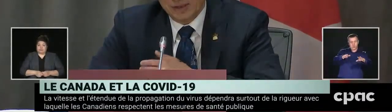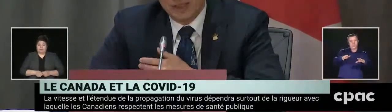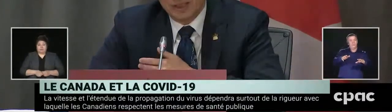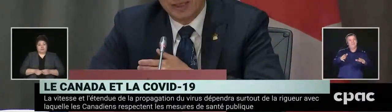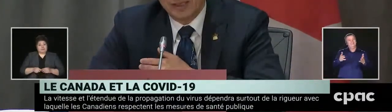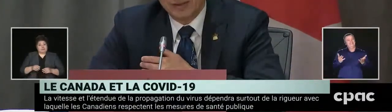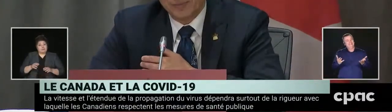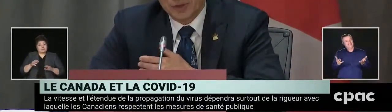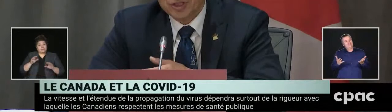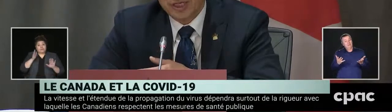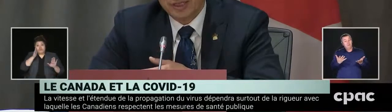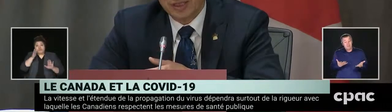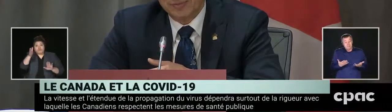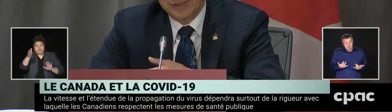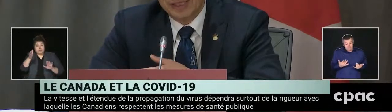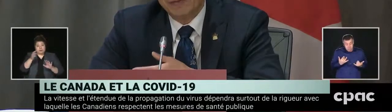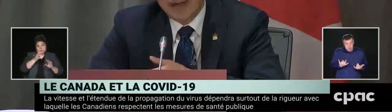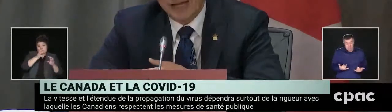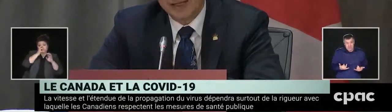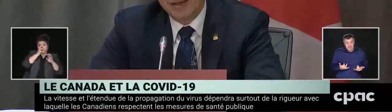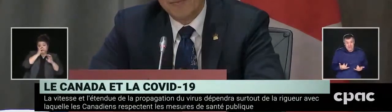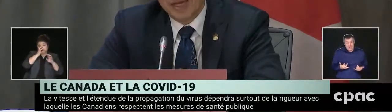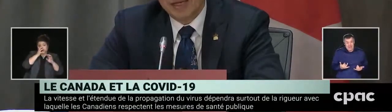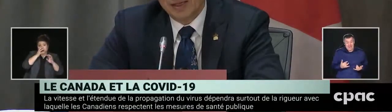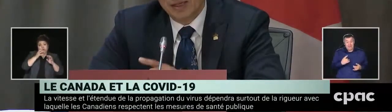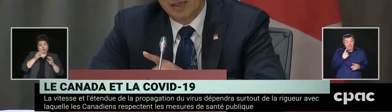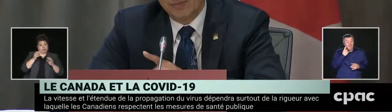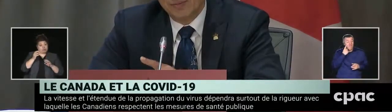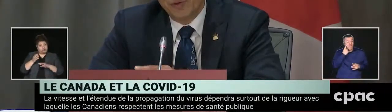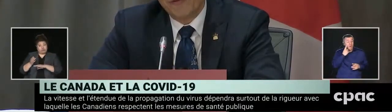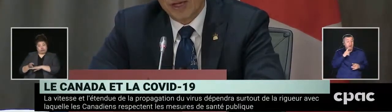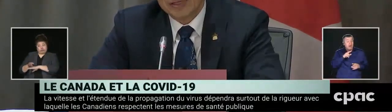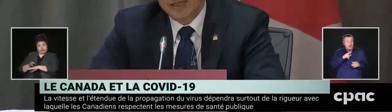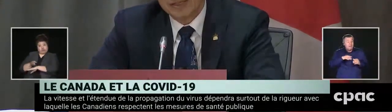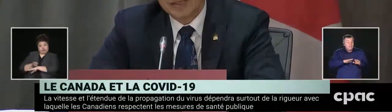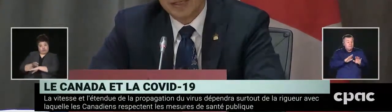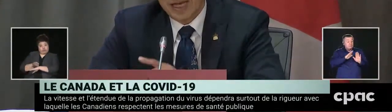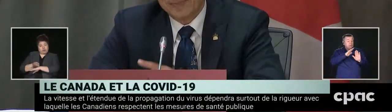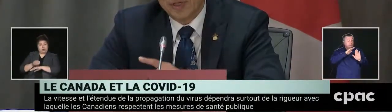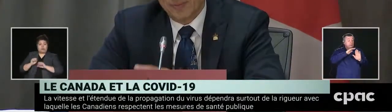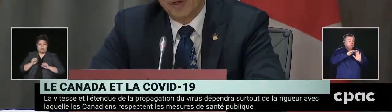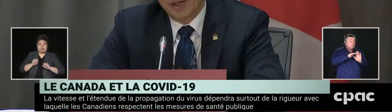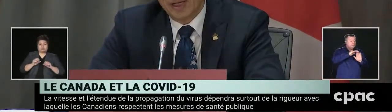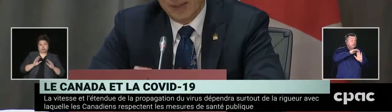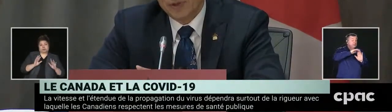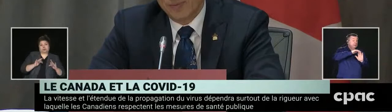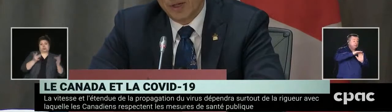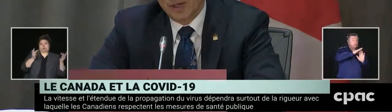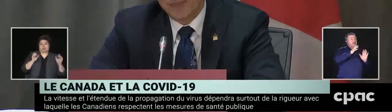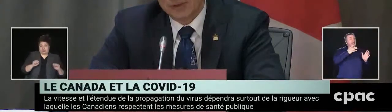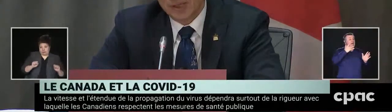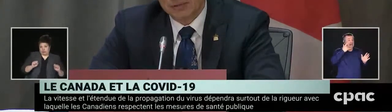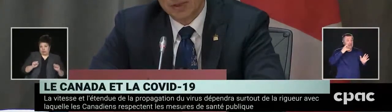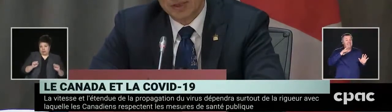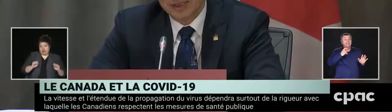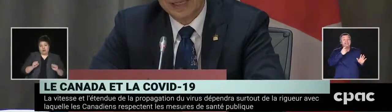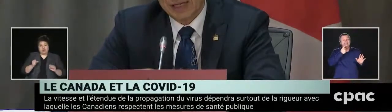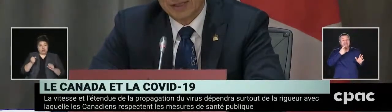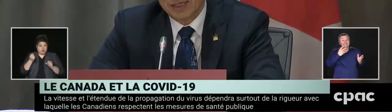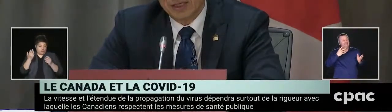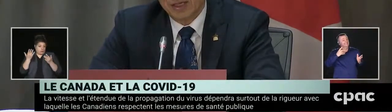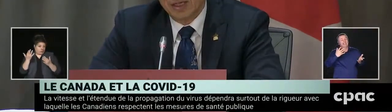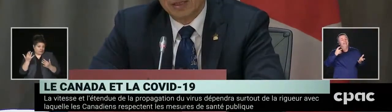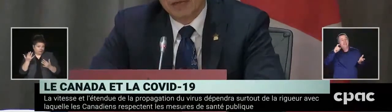attendant peut-être les prochaines petites vagues. Mais pour faire ça, c'est absolument important